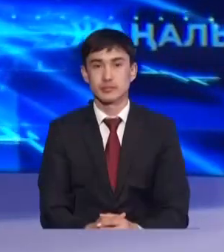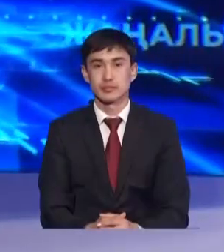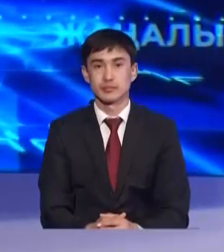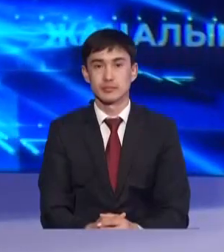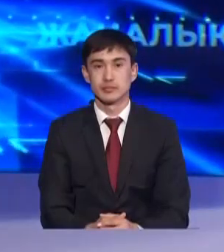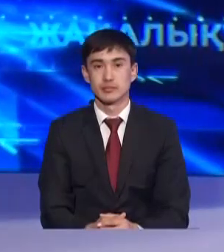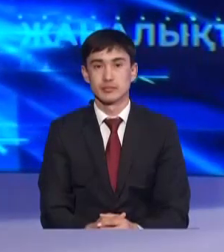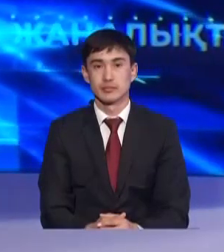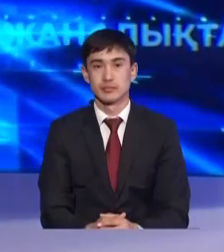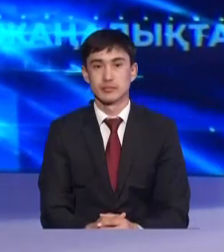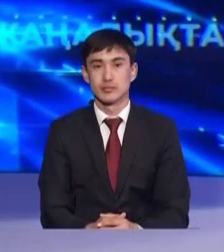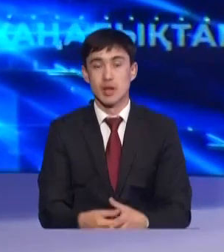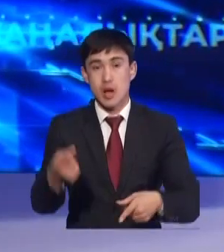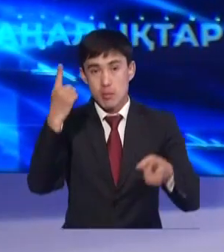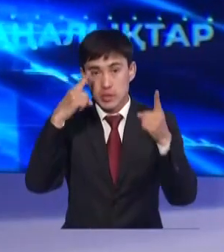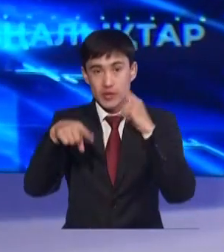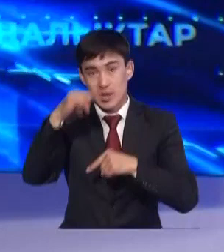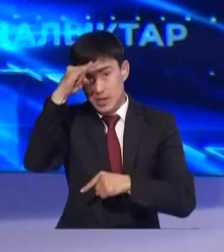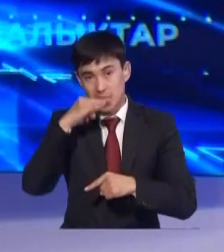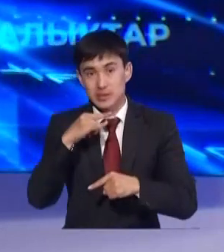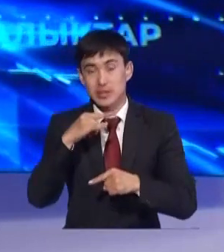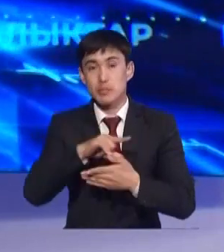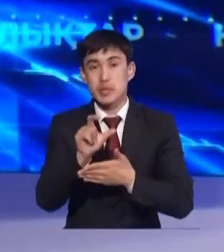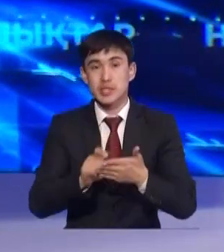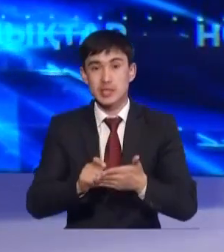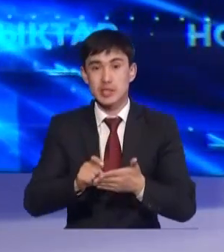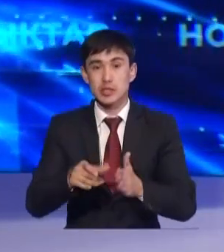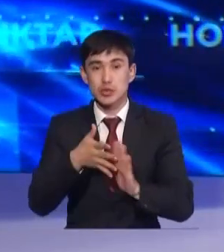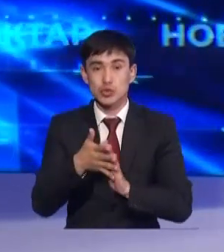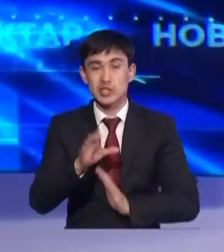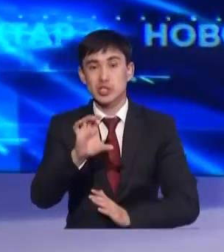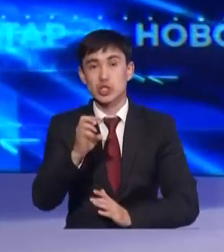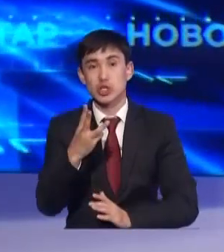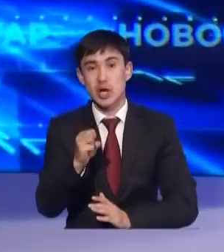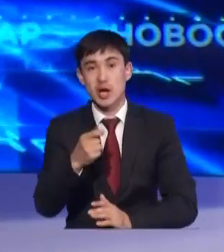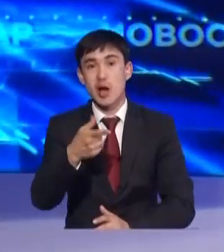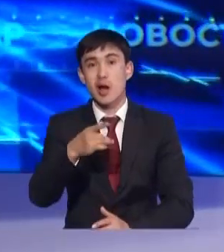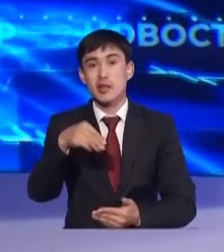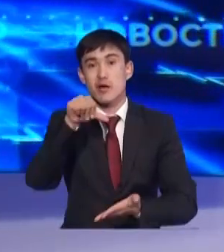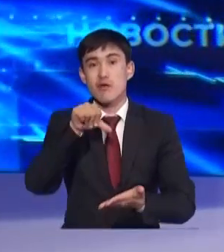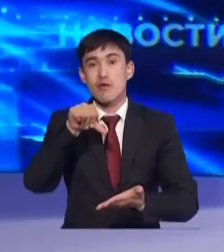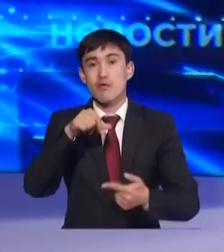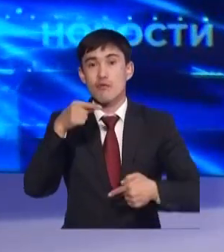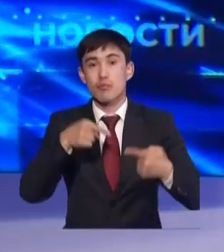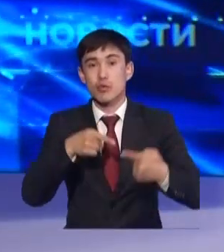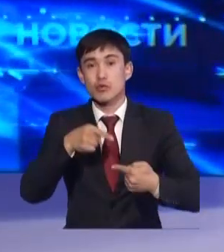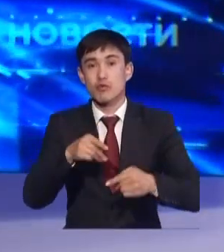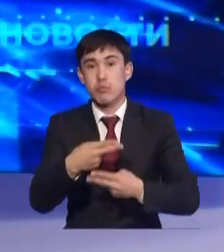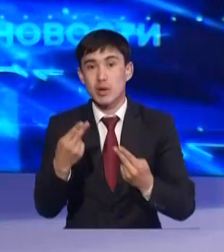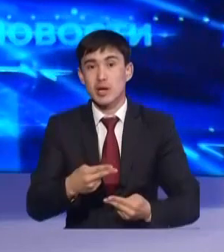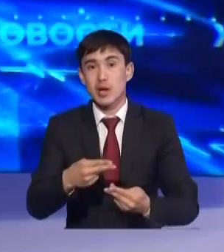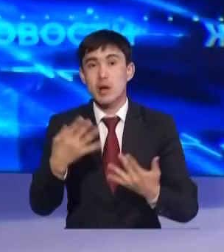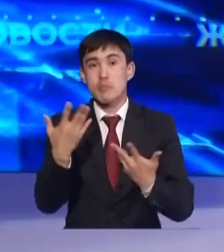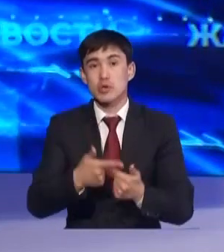интернет-ресурсов произведения казахстанских писателей изучают США в Гане выступили против брака между священником